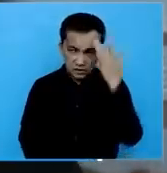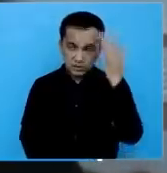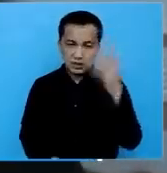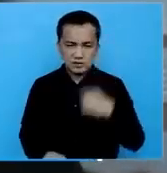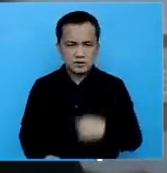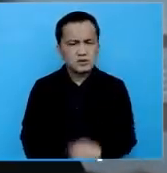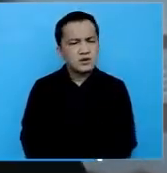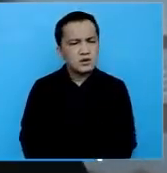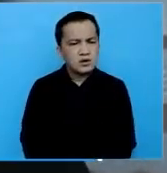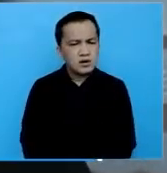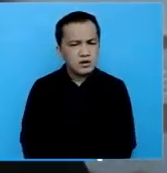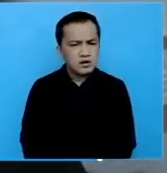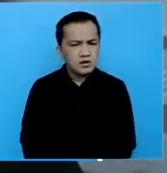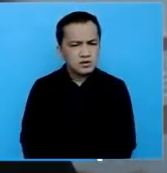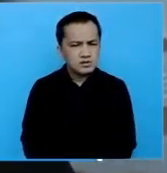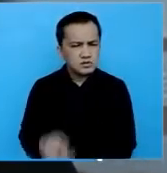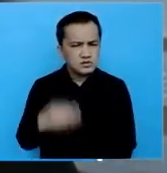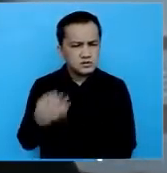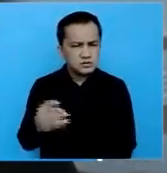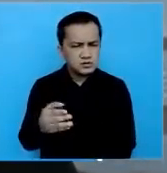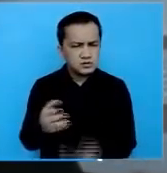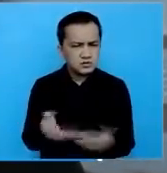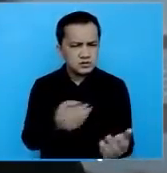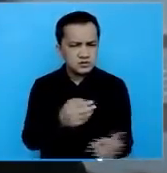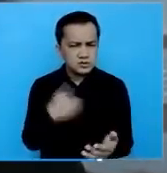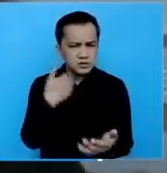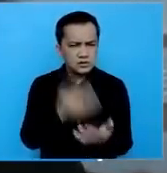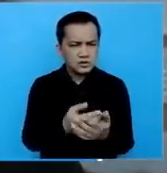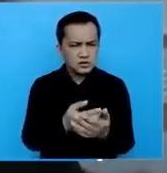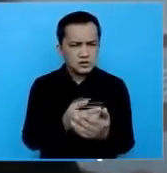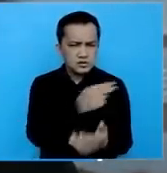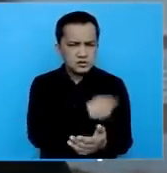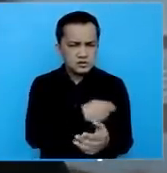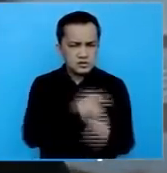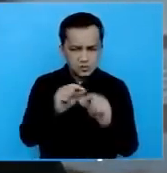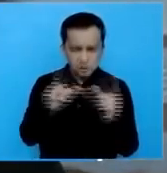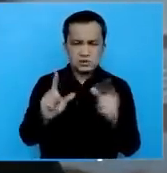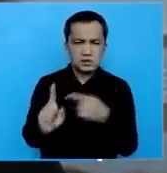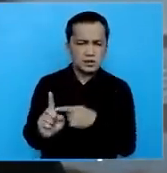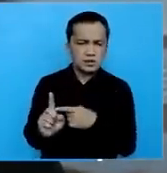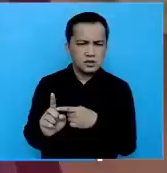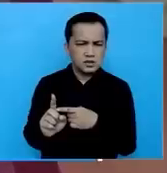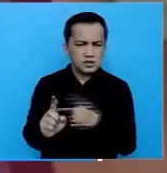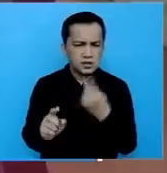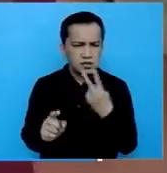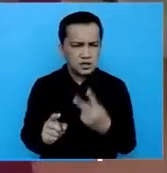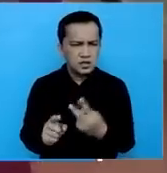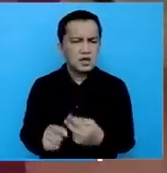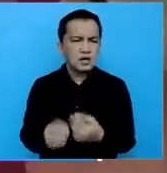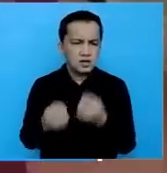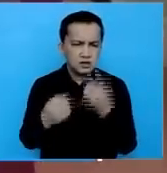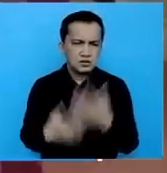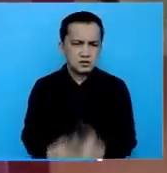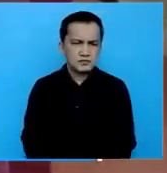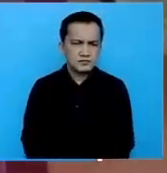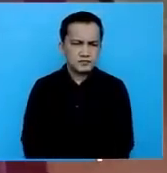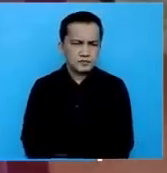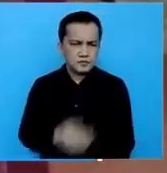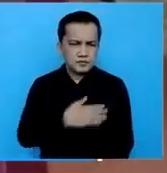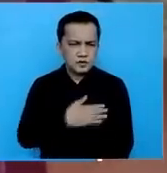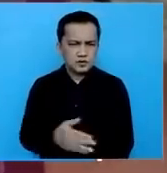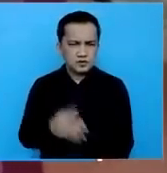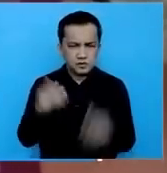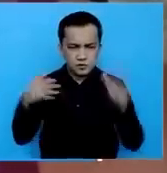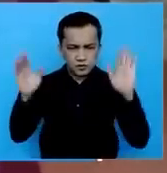Tapos, nandun ako sa ospital, pag gising ko na lang yung sinabi nila na patay na si Patrick. Voluntaryong sumuko ang